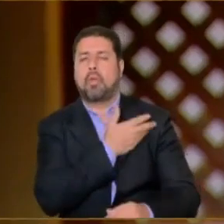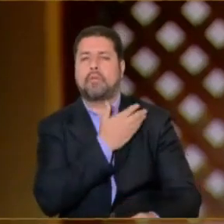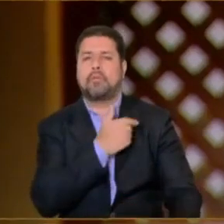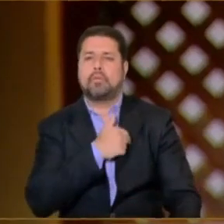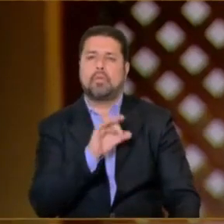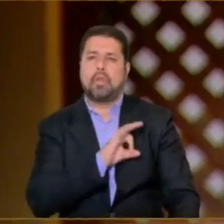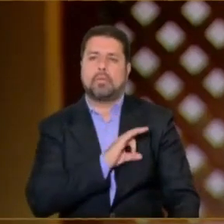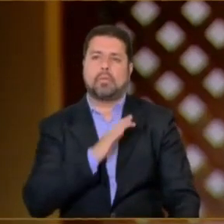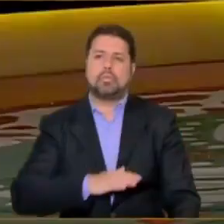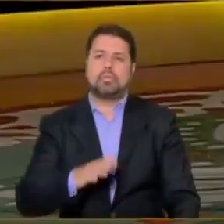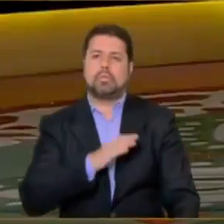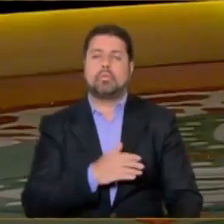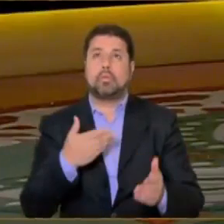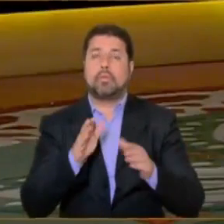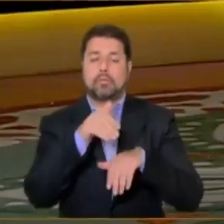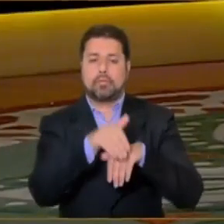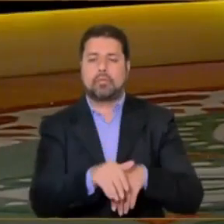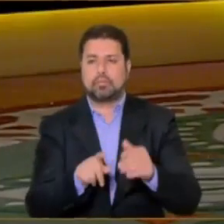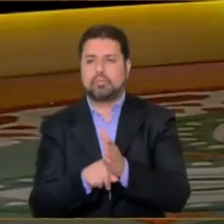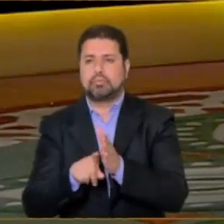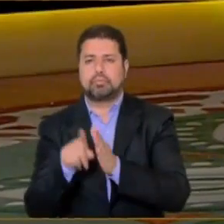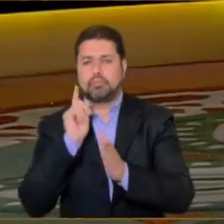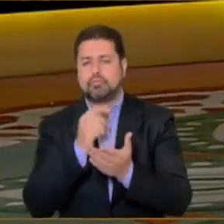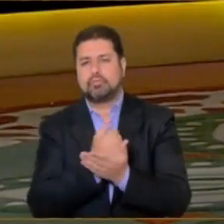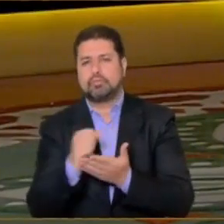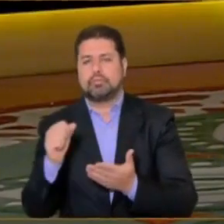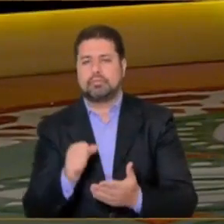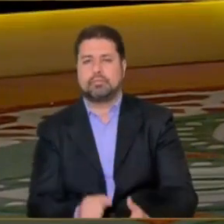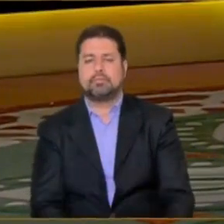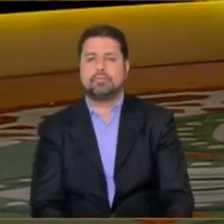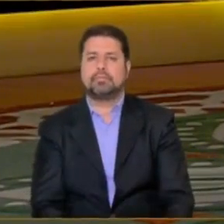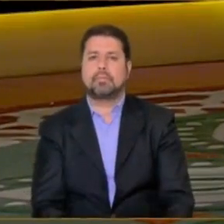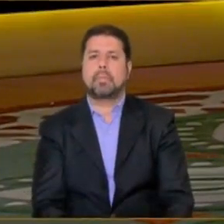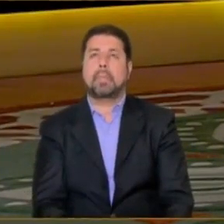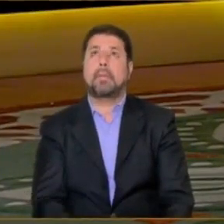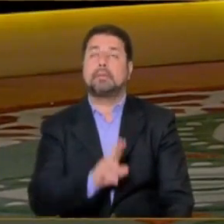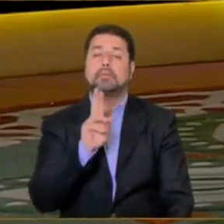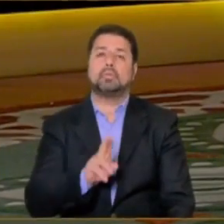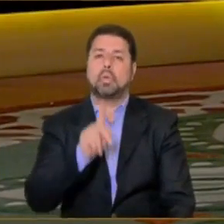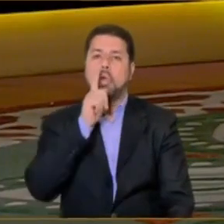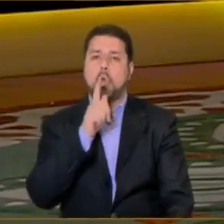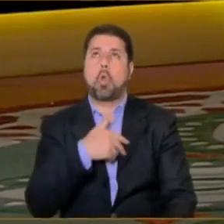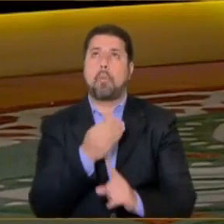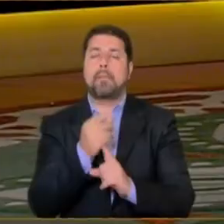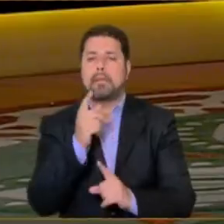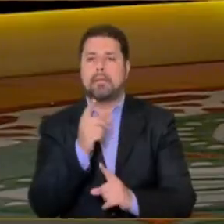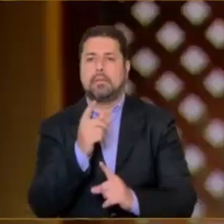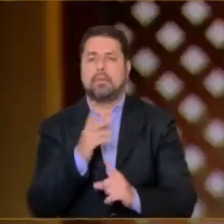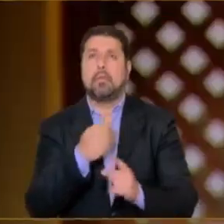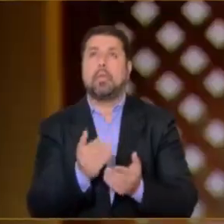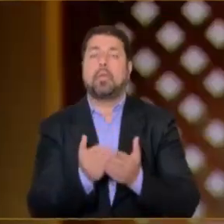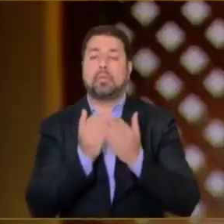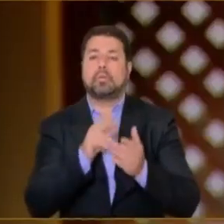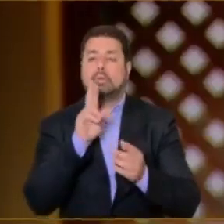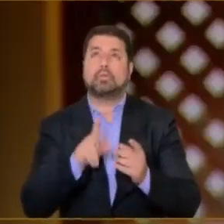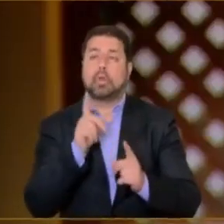لنا وترحمنا وتوفنا غير مفتونين ونسالك اللهم حبك اللهم